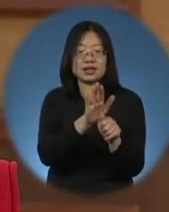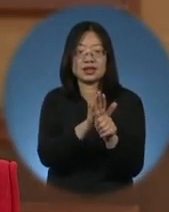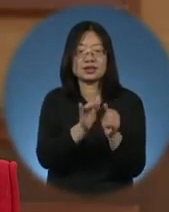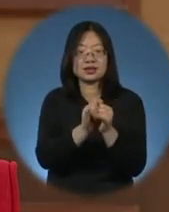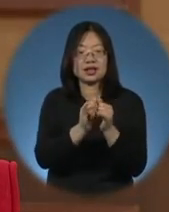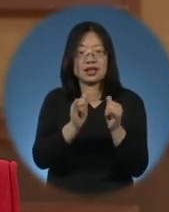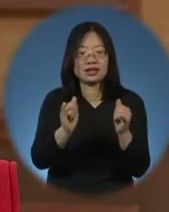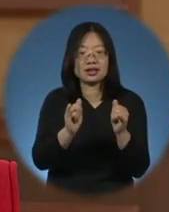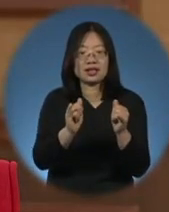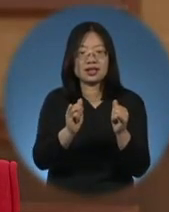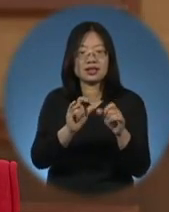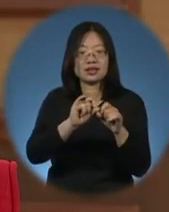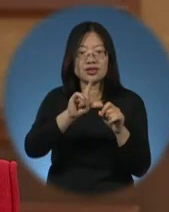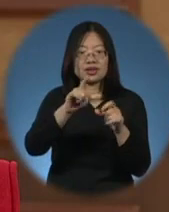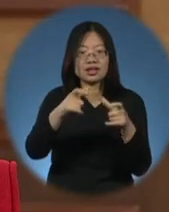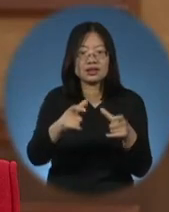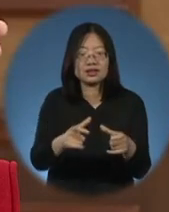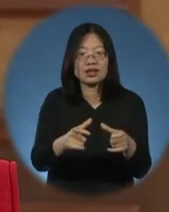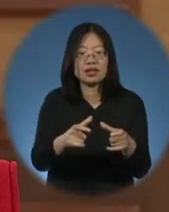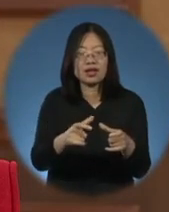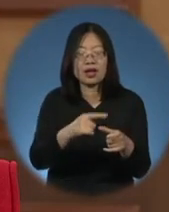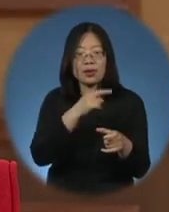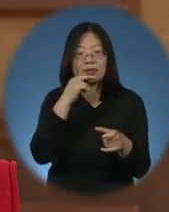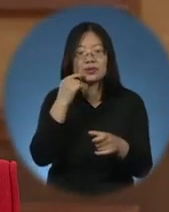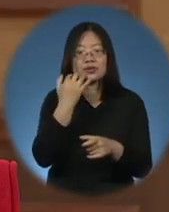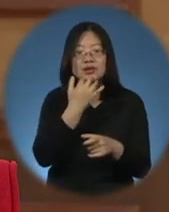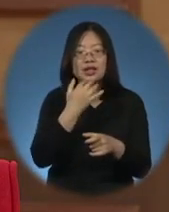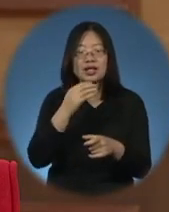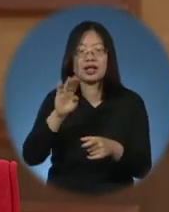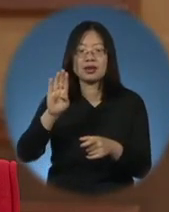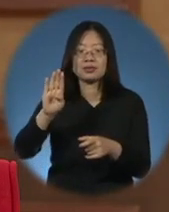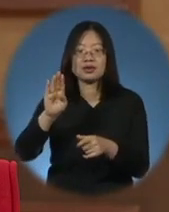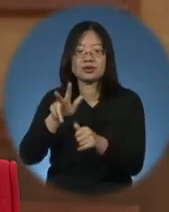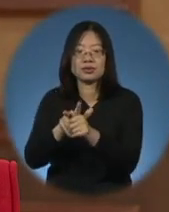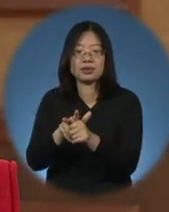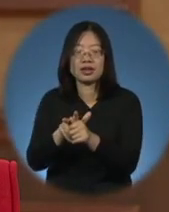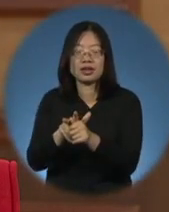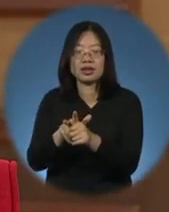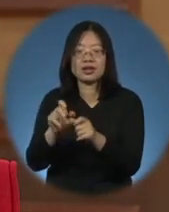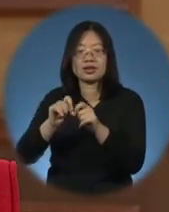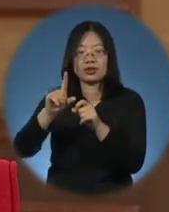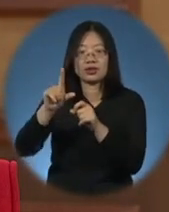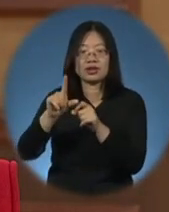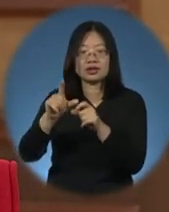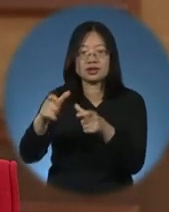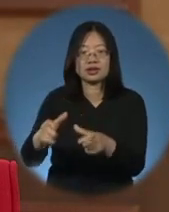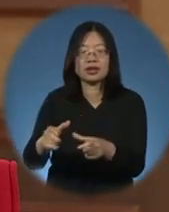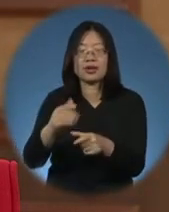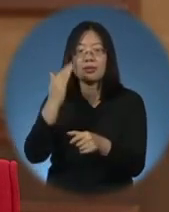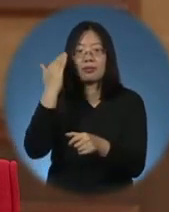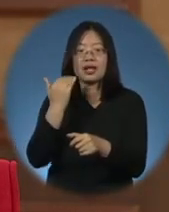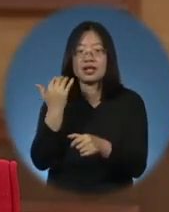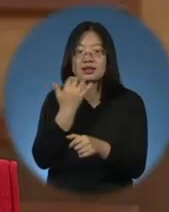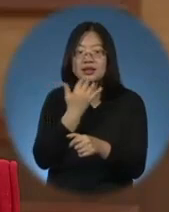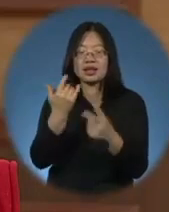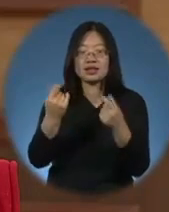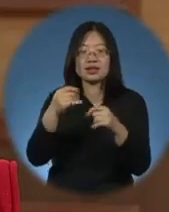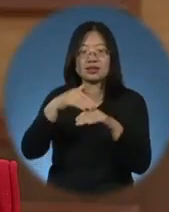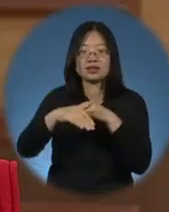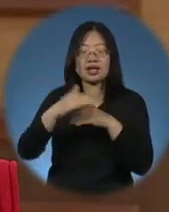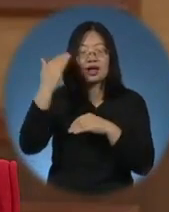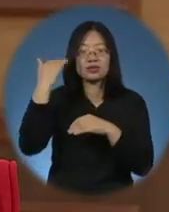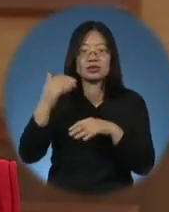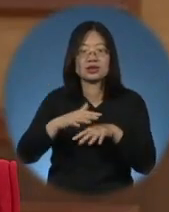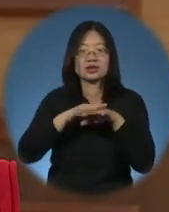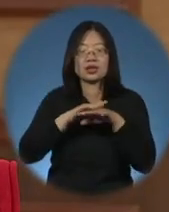그 사람들이 다수였던 지역은 뭐 붉은색, B 후보를 지지한 사람이 다수였던 지역은 뭐 파란색 그런 식으로 우리나라